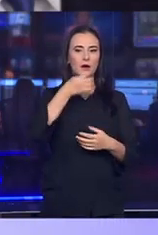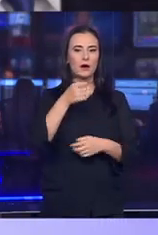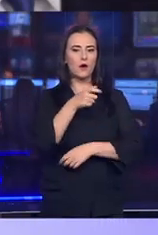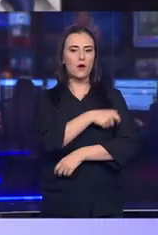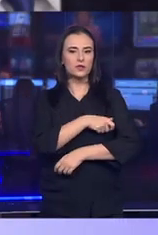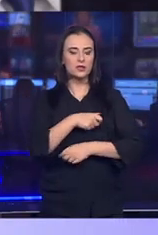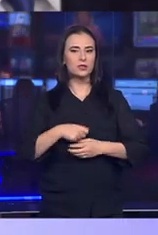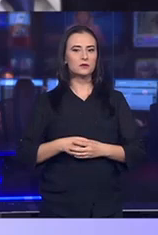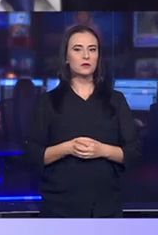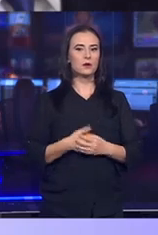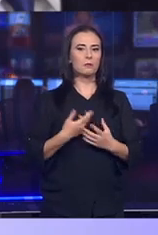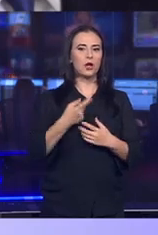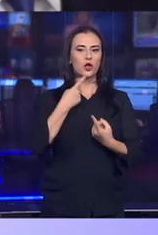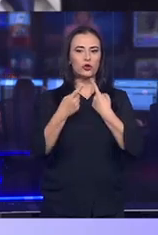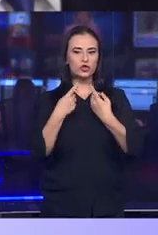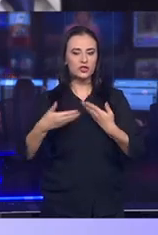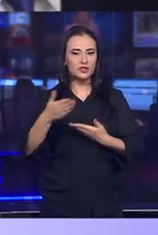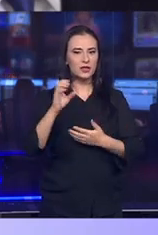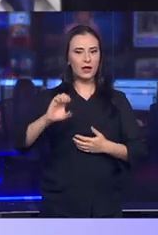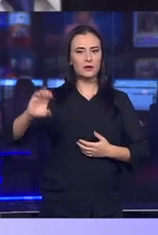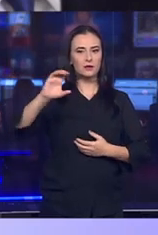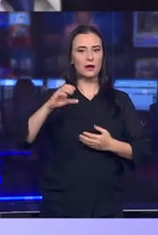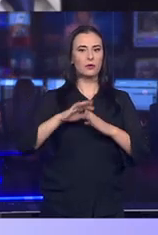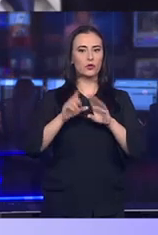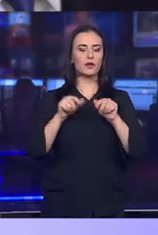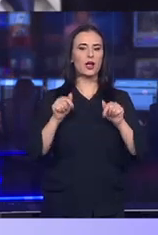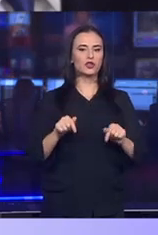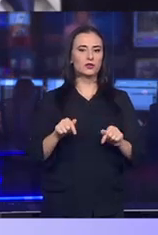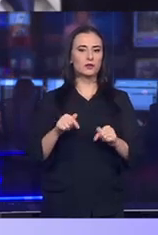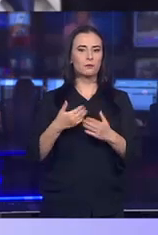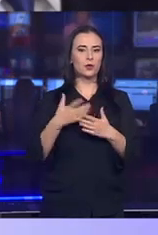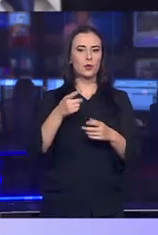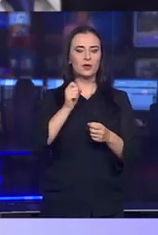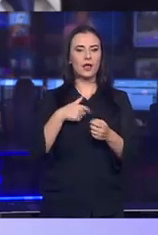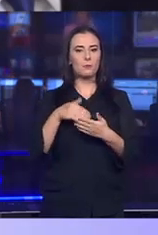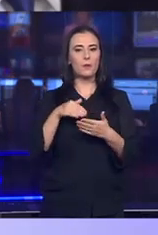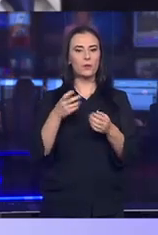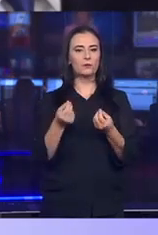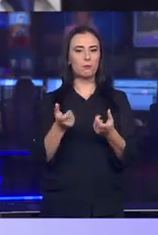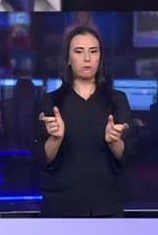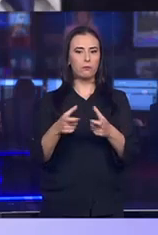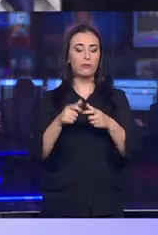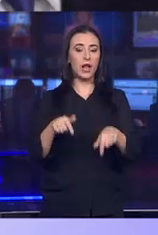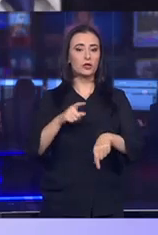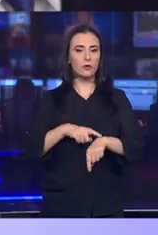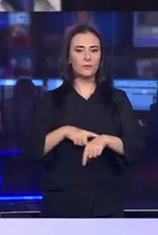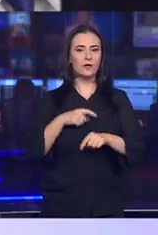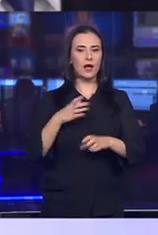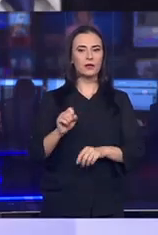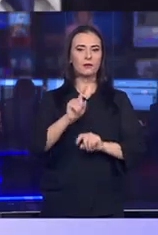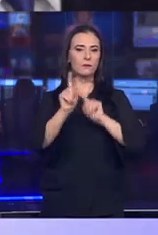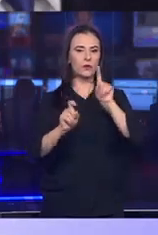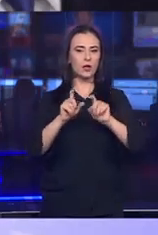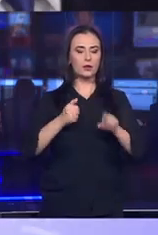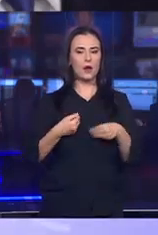și, evident, tocmai pentru a încerca să-și găsească un argument de blocaj. În acest moment, da, într-adevăr, este